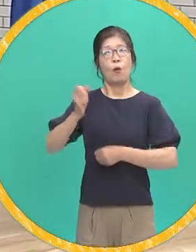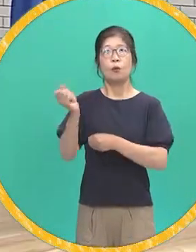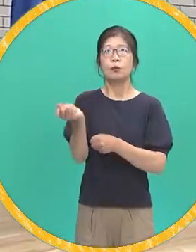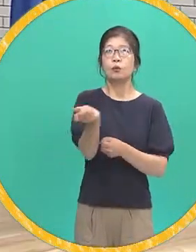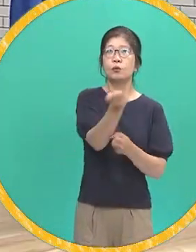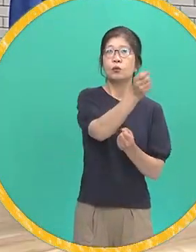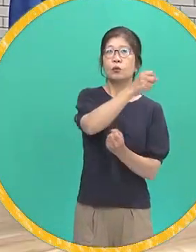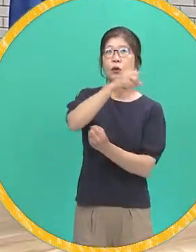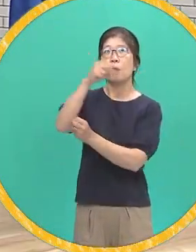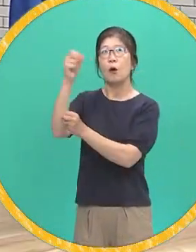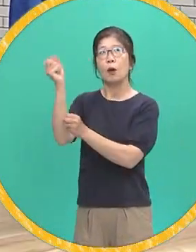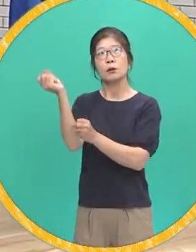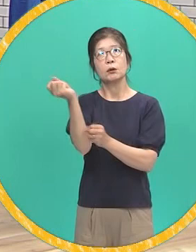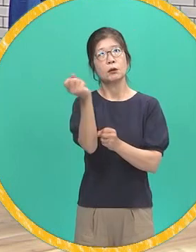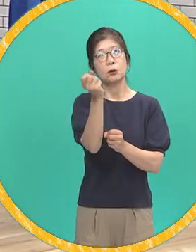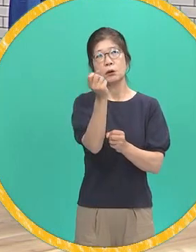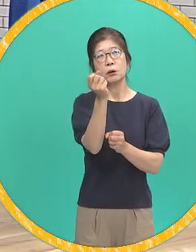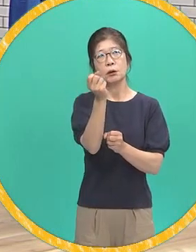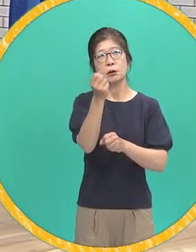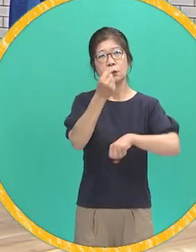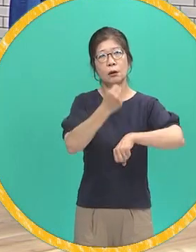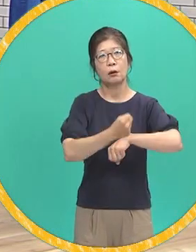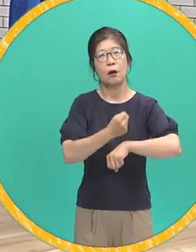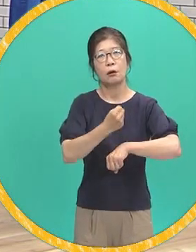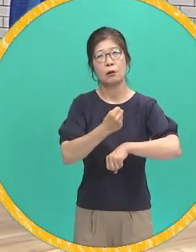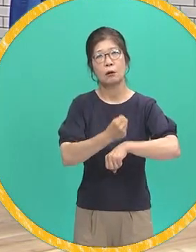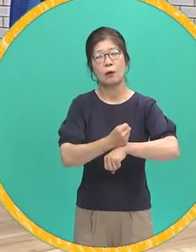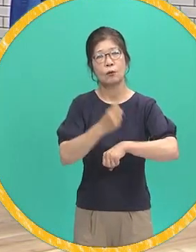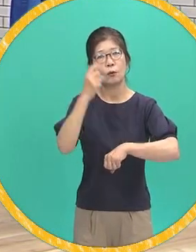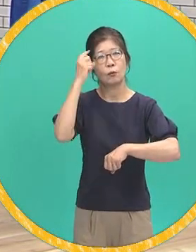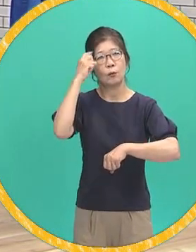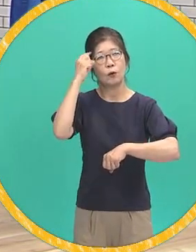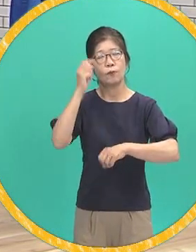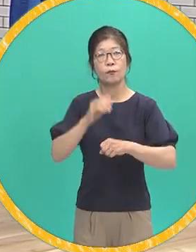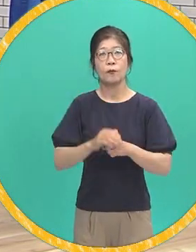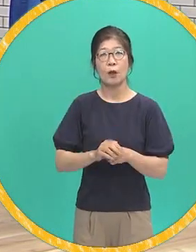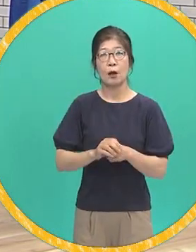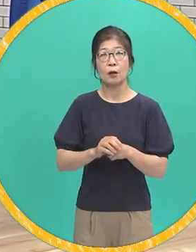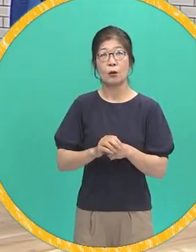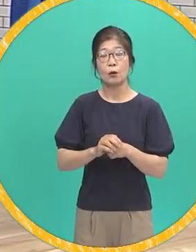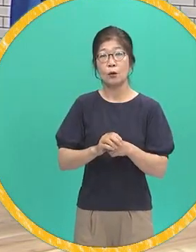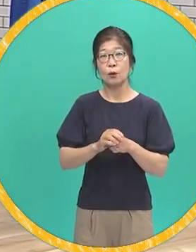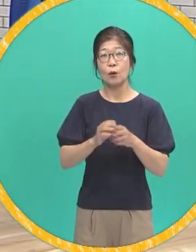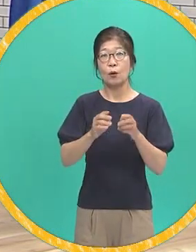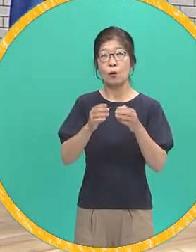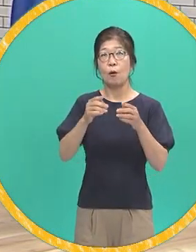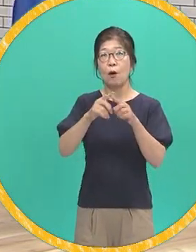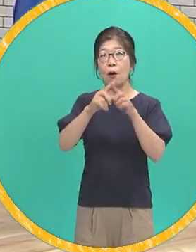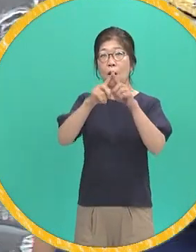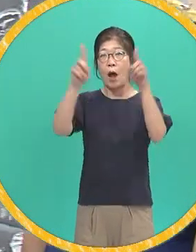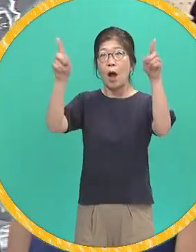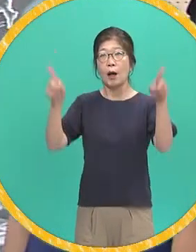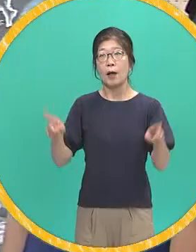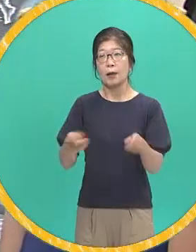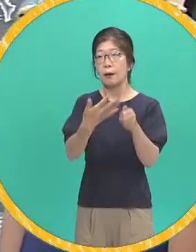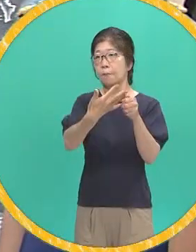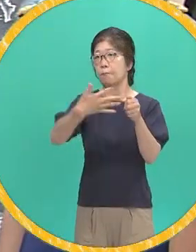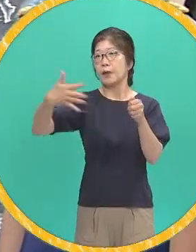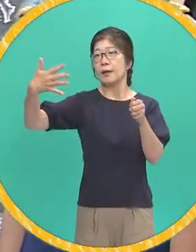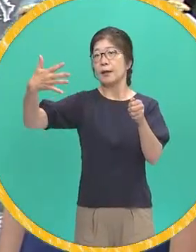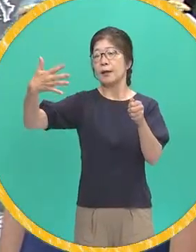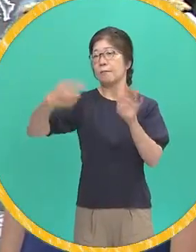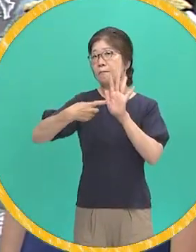振り回すとなると結構大変あとこの神奈川をきれいに見せるってなる時この